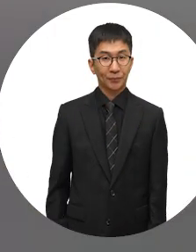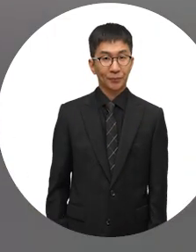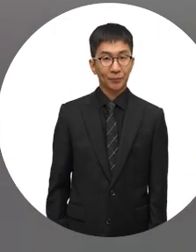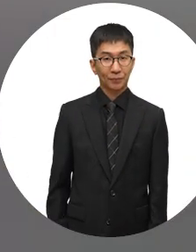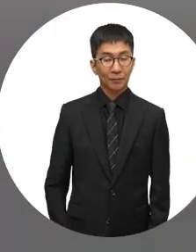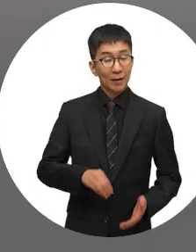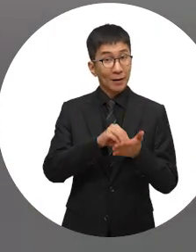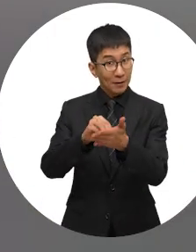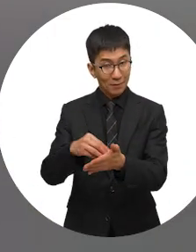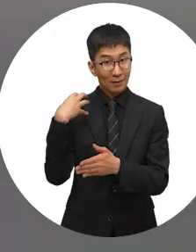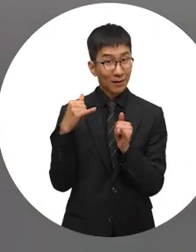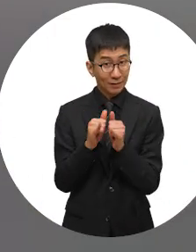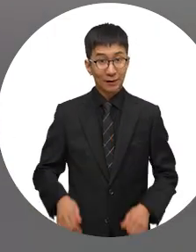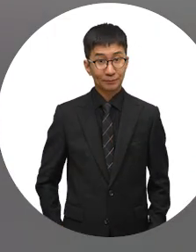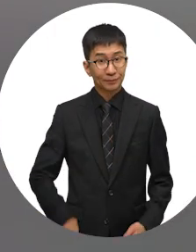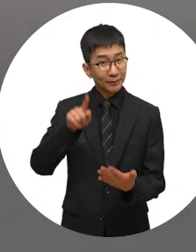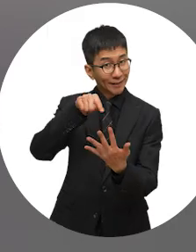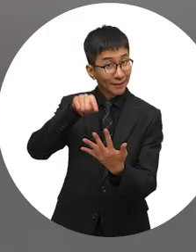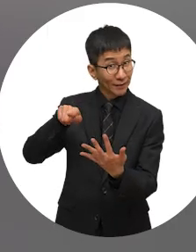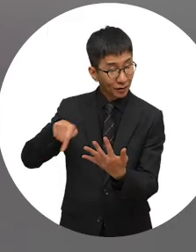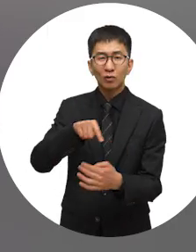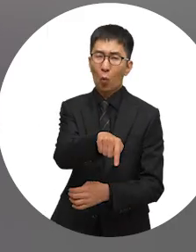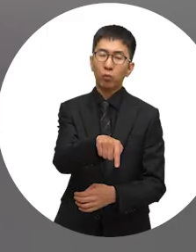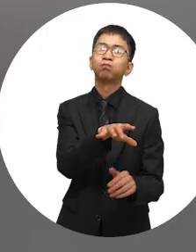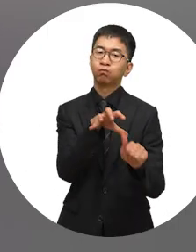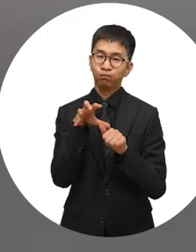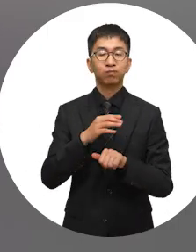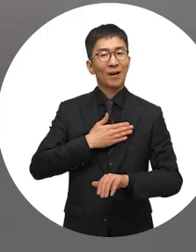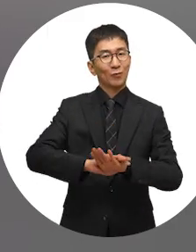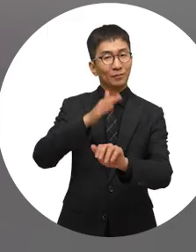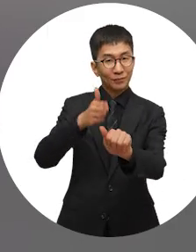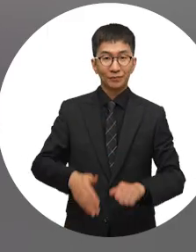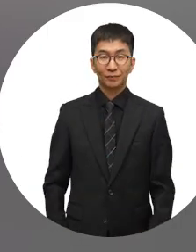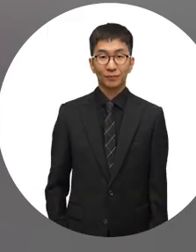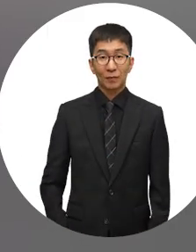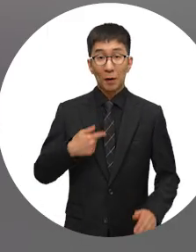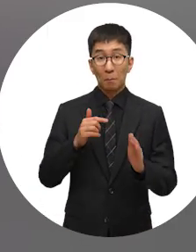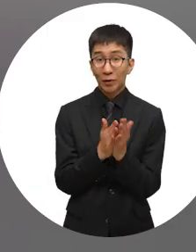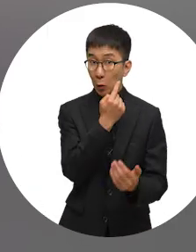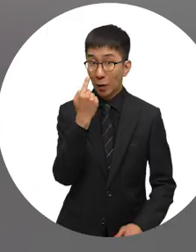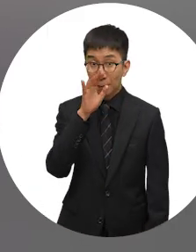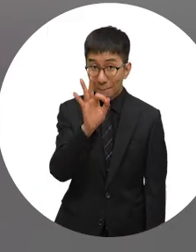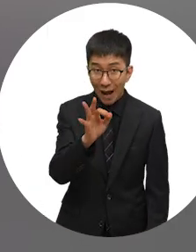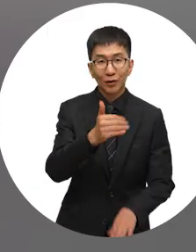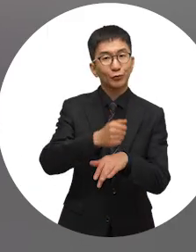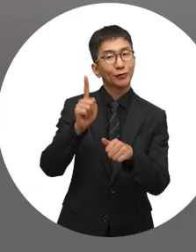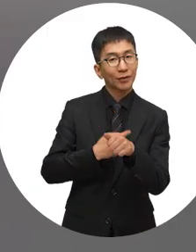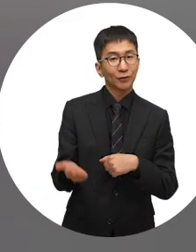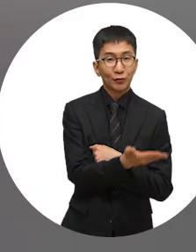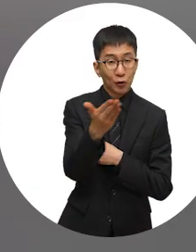실제 입학사정관도 동일한 체크리스트 양식을 활용한다는 점을 꼭 기억해 두시기 바라며 이렇게 스스로 점검해보는